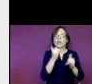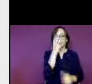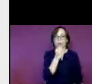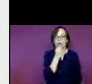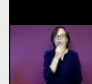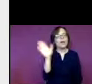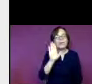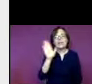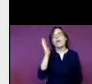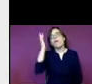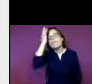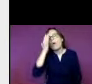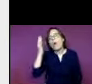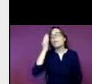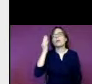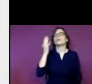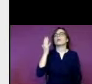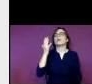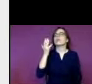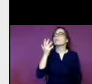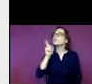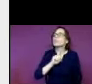jest nierealna? No to po pierwsze jest